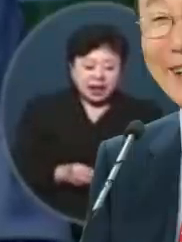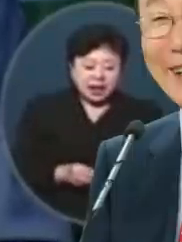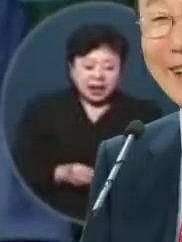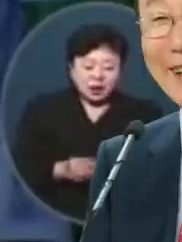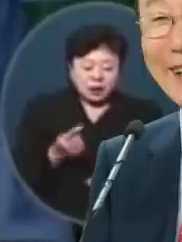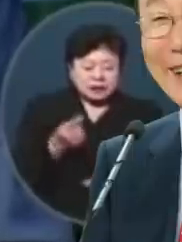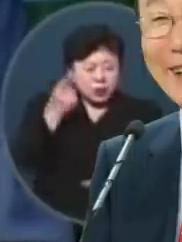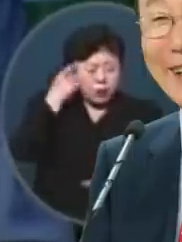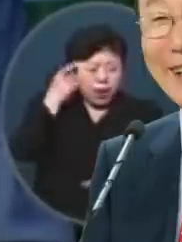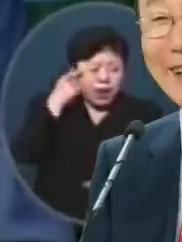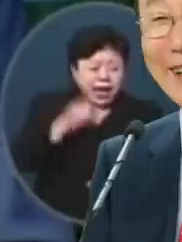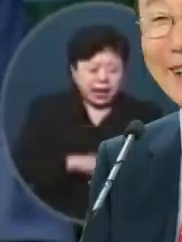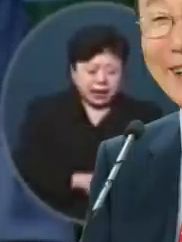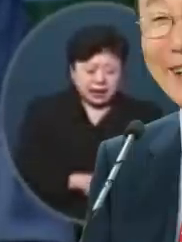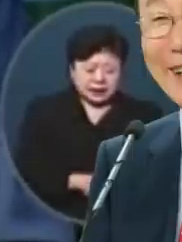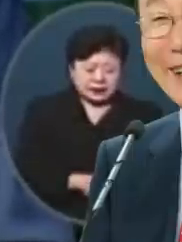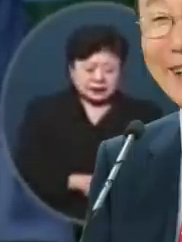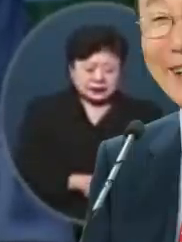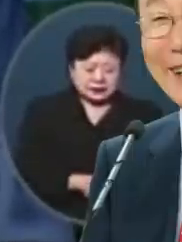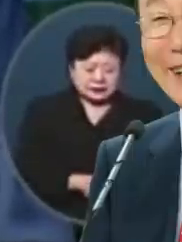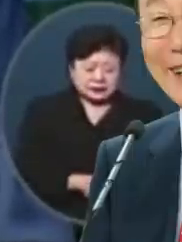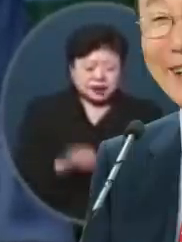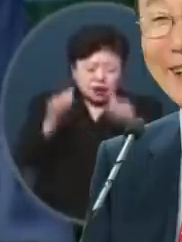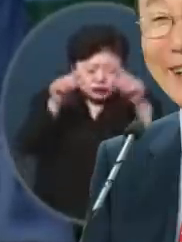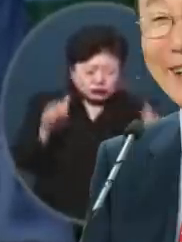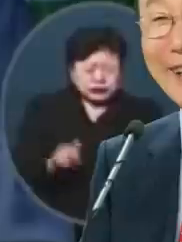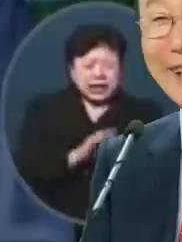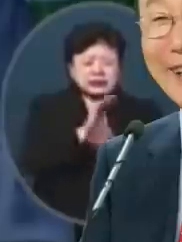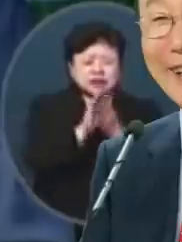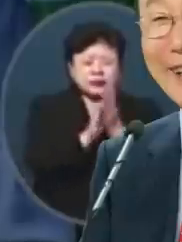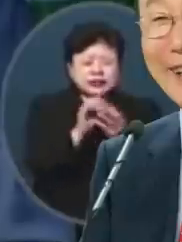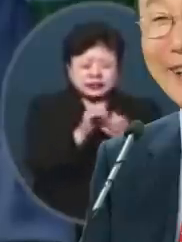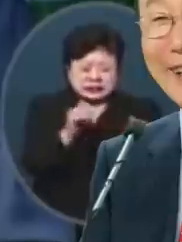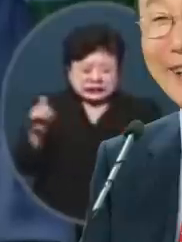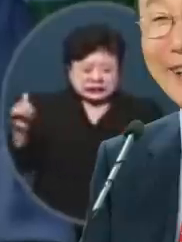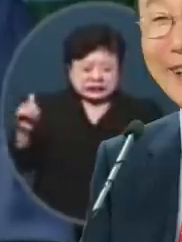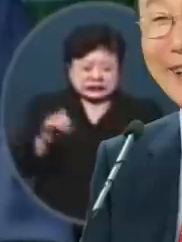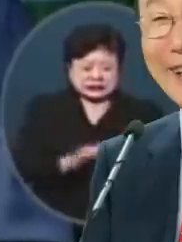왜 그렇게 우상을 섬기는 신들이